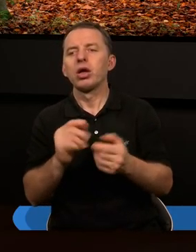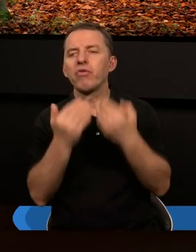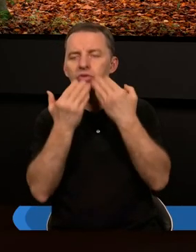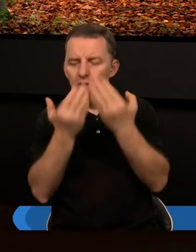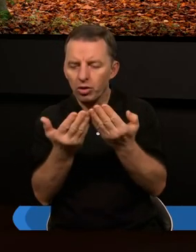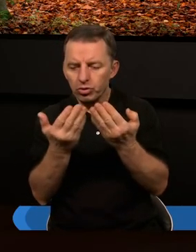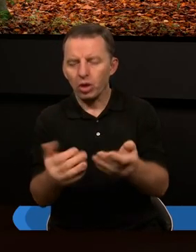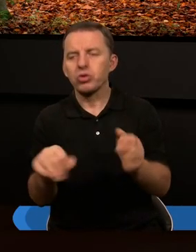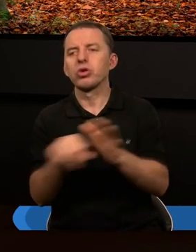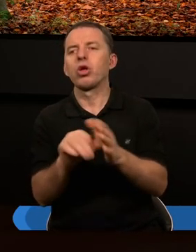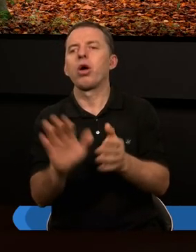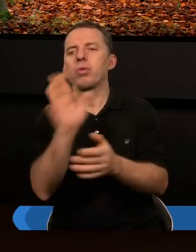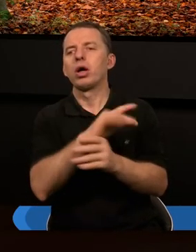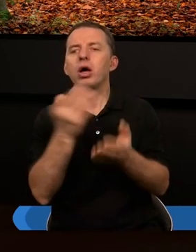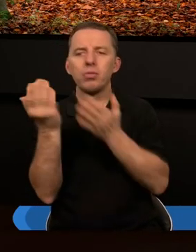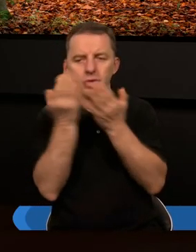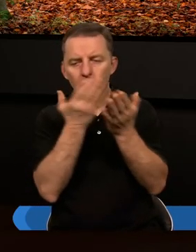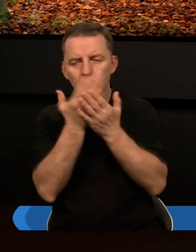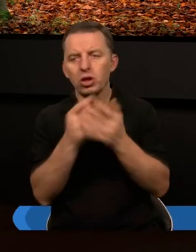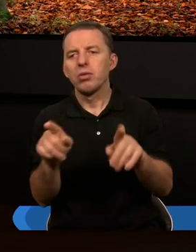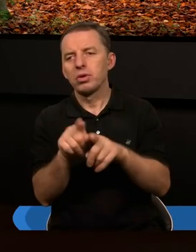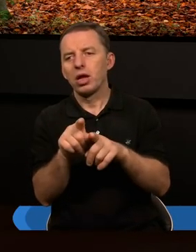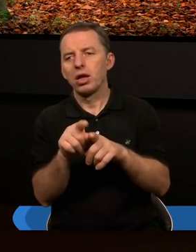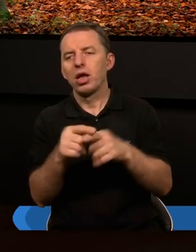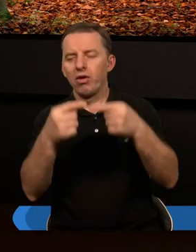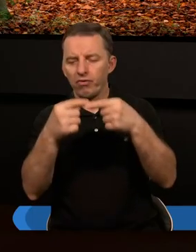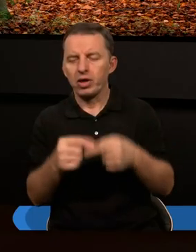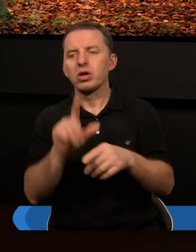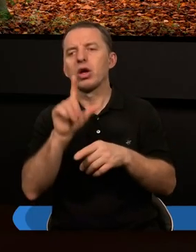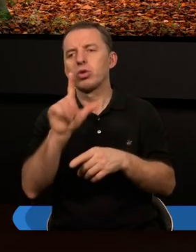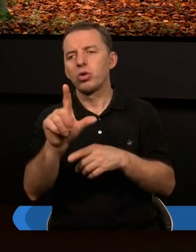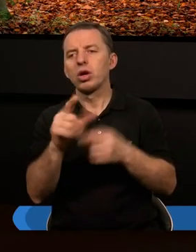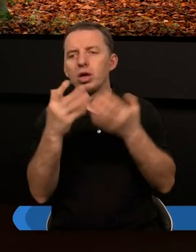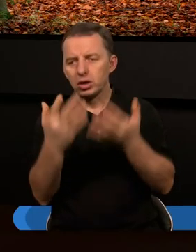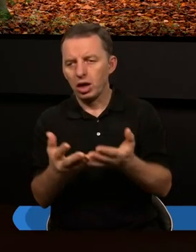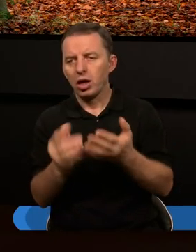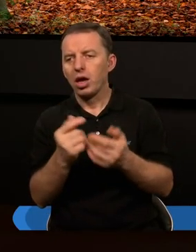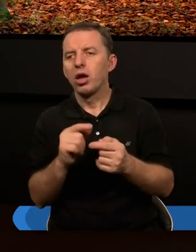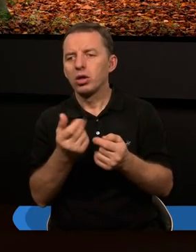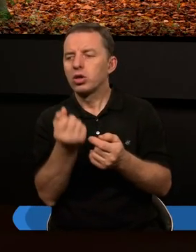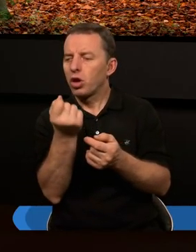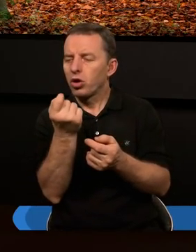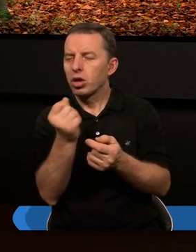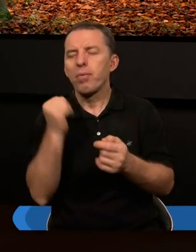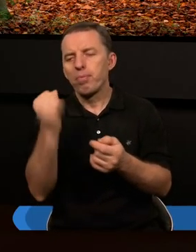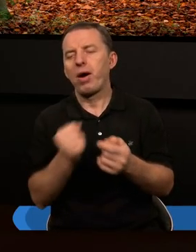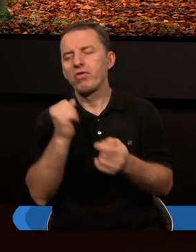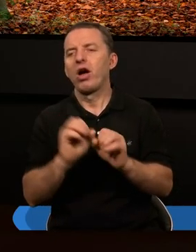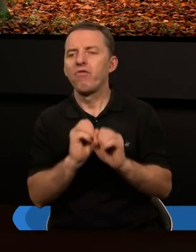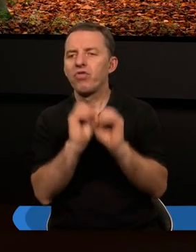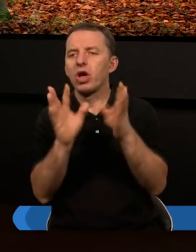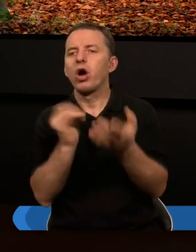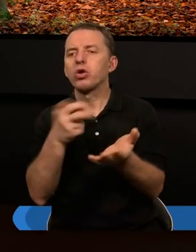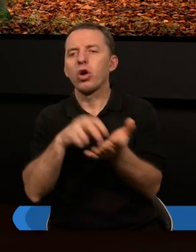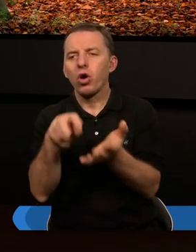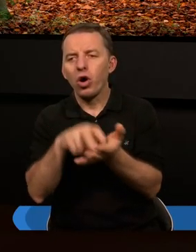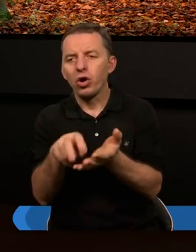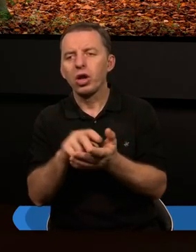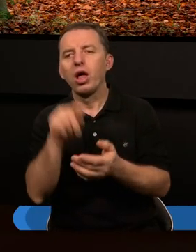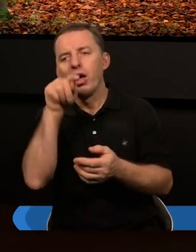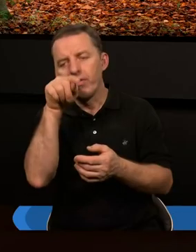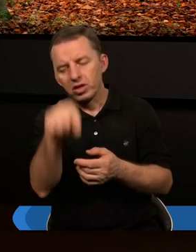wdzięczności do Boga. Przeczytajmy może też werset drugi, bo tam troszeczkę Paweł nam dowyjaśnia, o co tak naprawdę chodzi